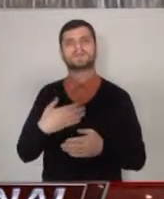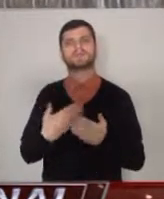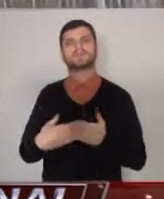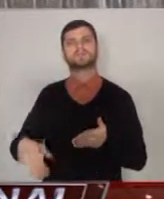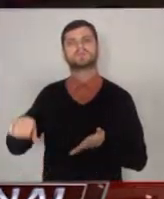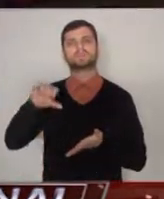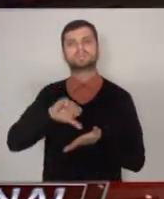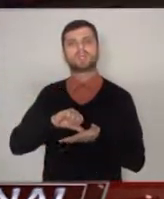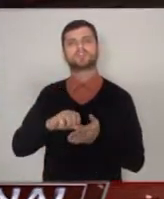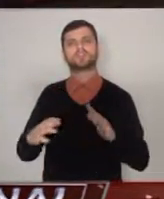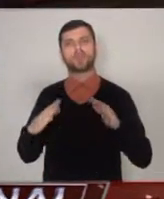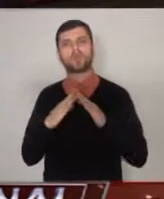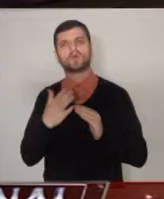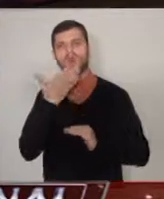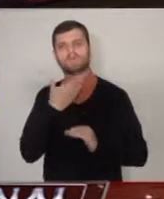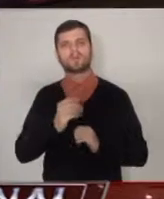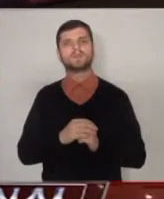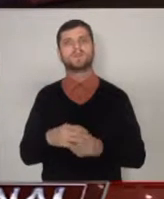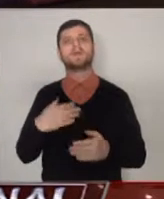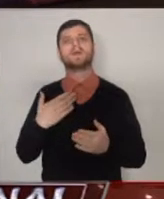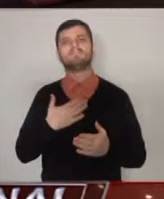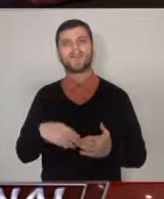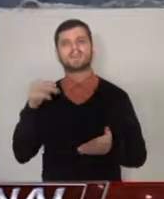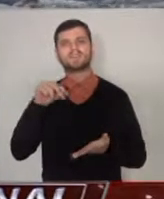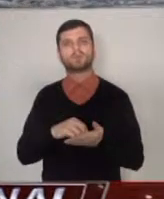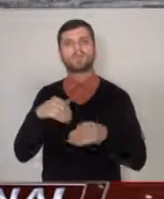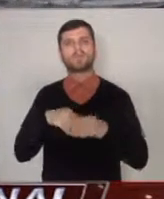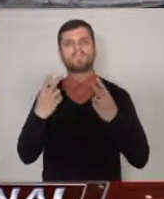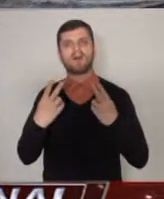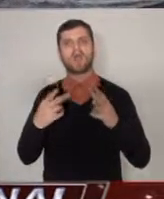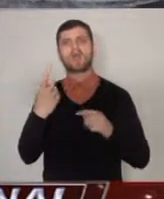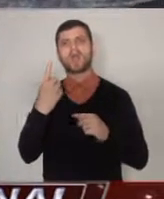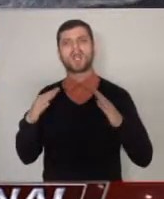Acest ultim proiect de amploare se referă la punerea în valoare a unor case vechi de peste 100